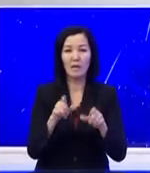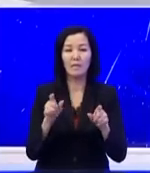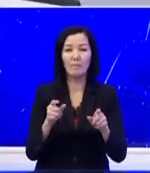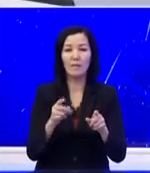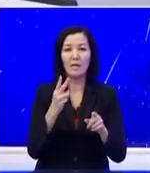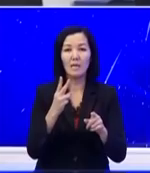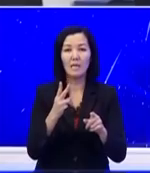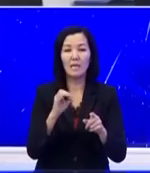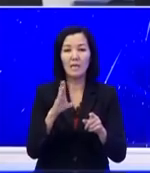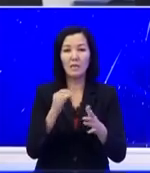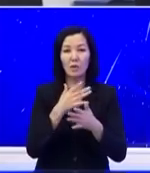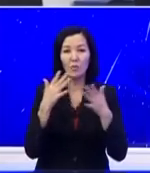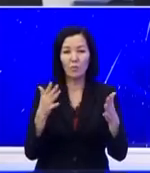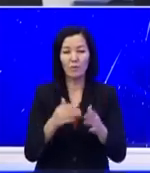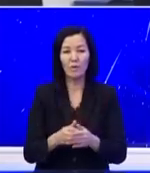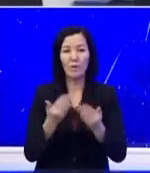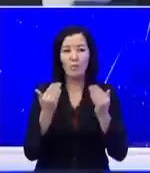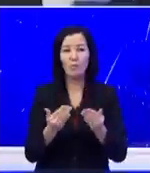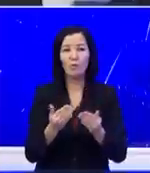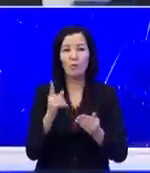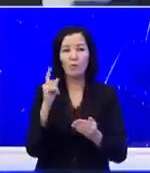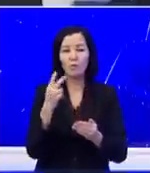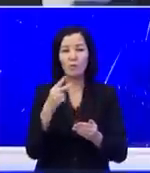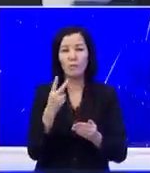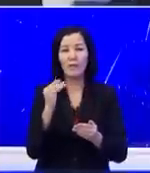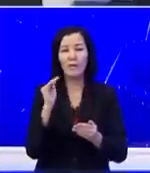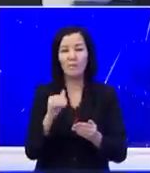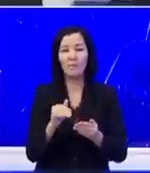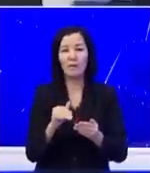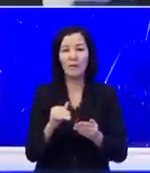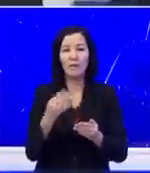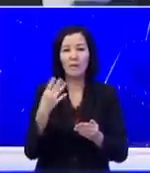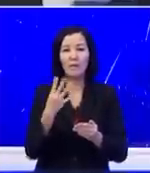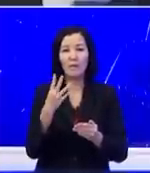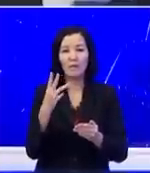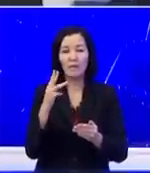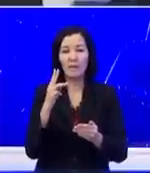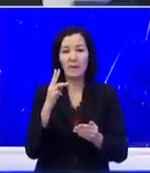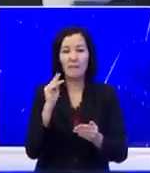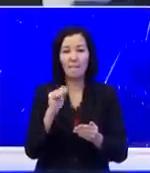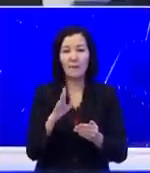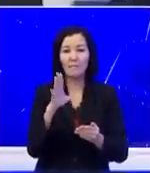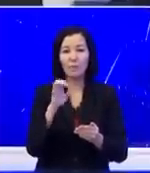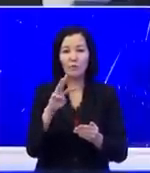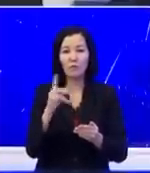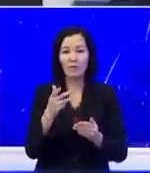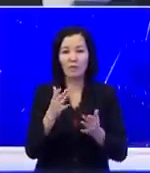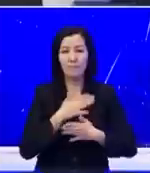есе ұлғайған. Бүгінгі күнге дейін 122 мың адамға 42500 теңгесін бізден келіп